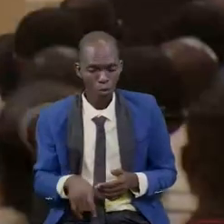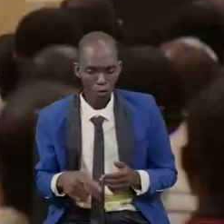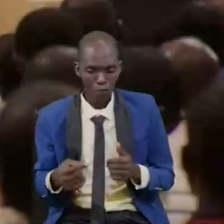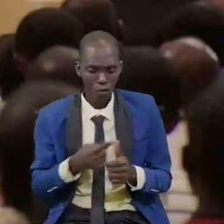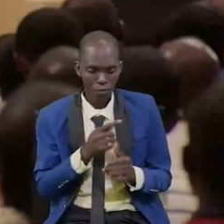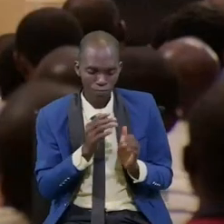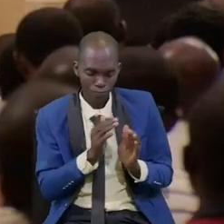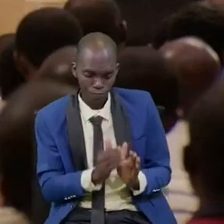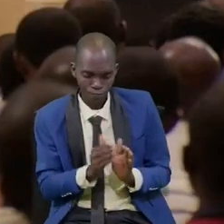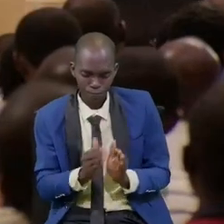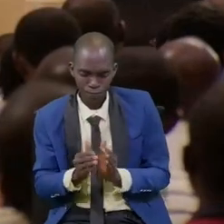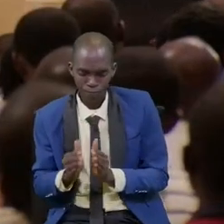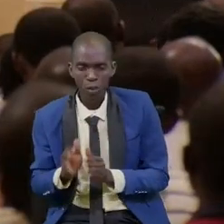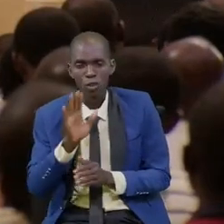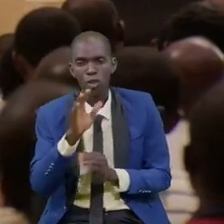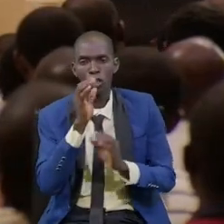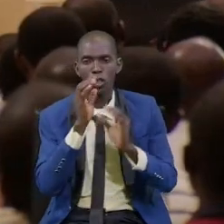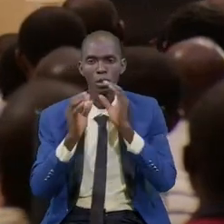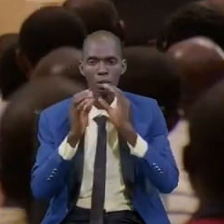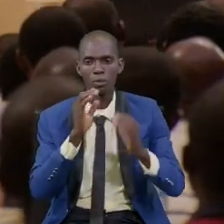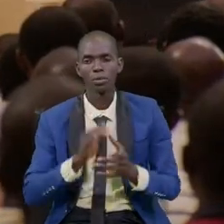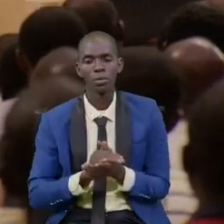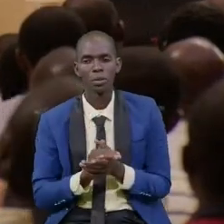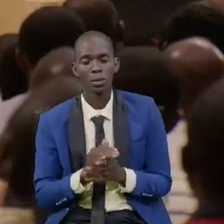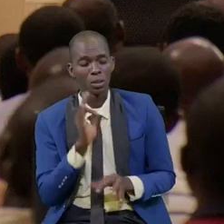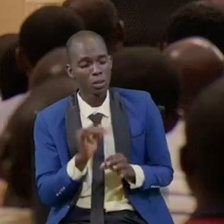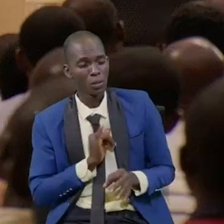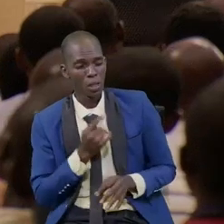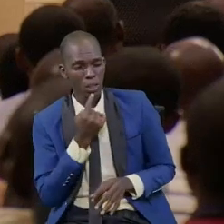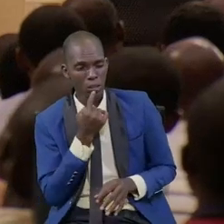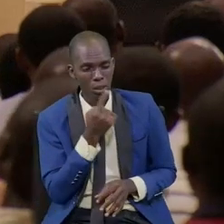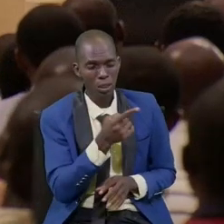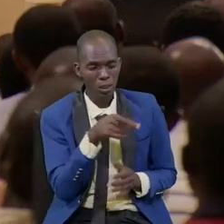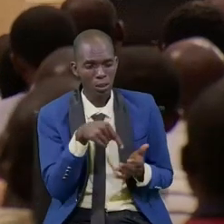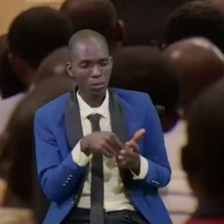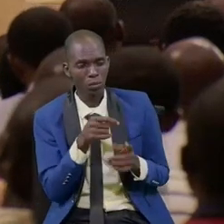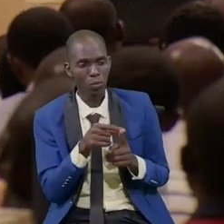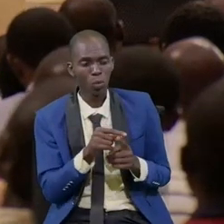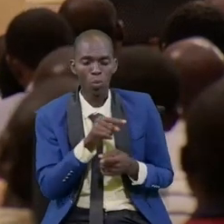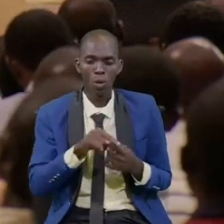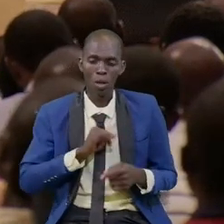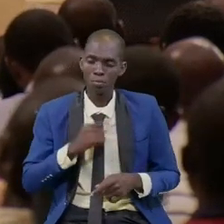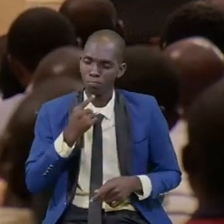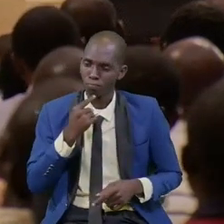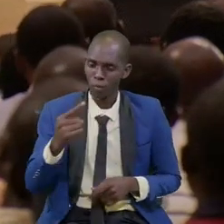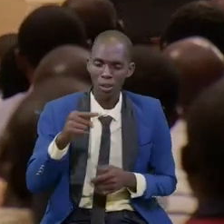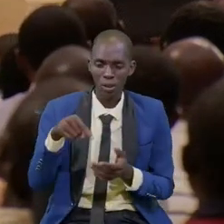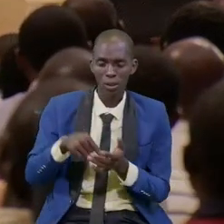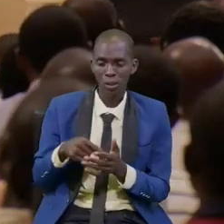Vous ordonnez, vous réglez votre parole. Si je lui dis ceci, si je lui dis cela,